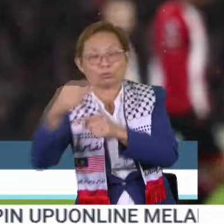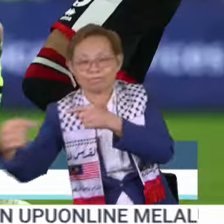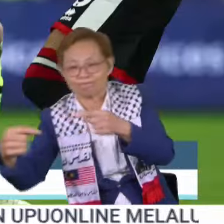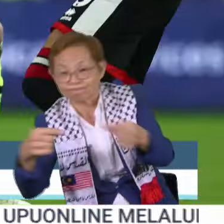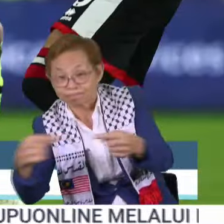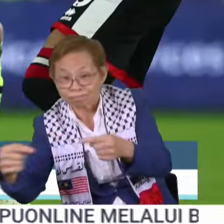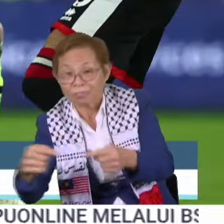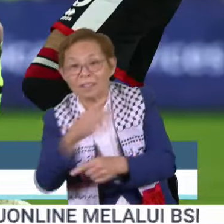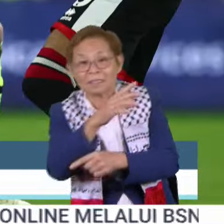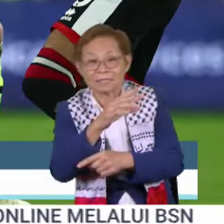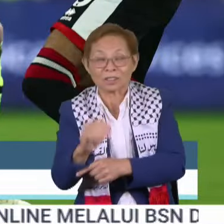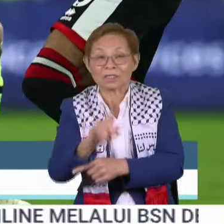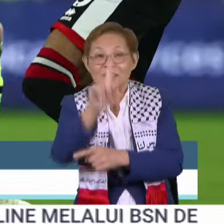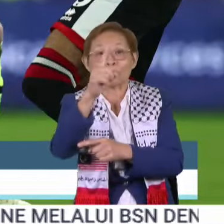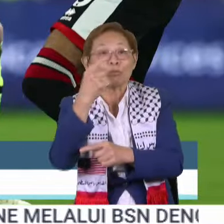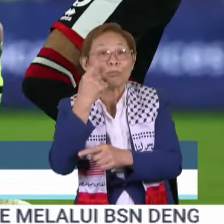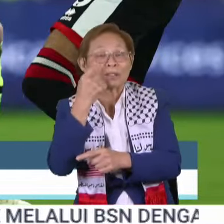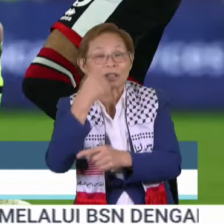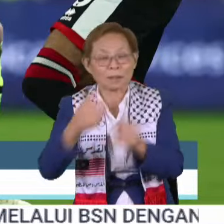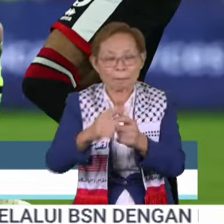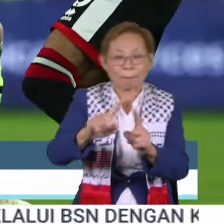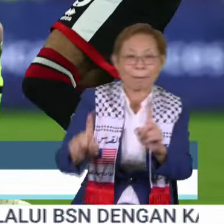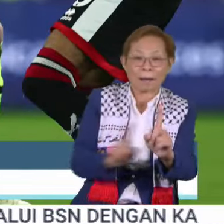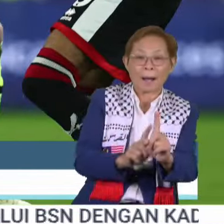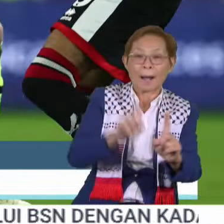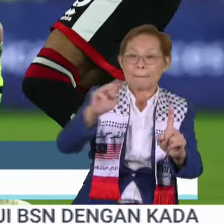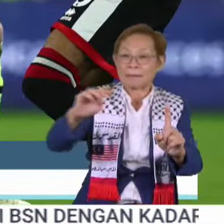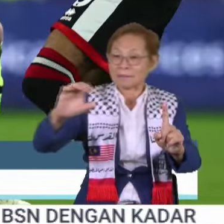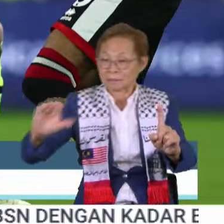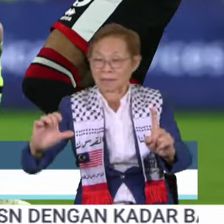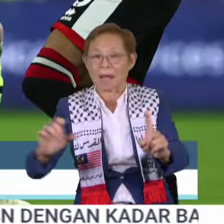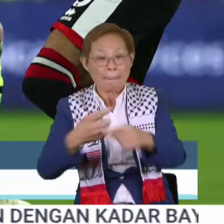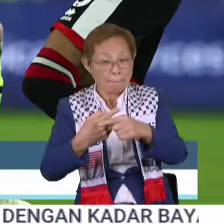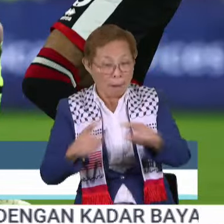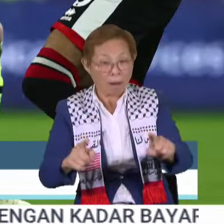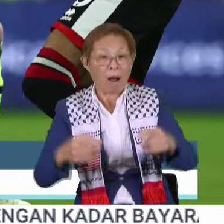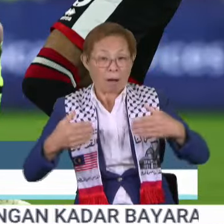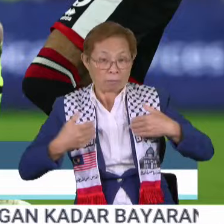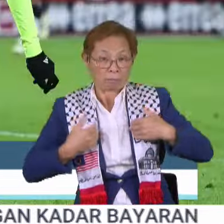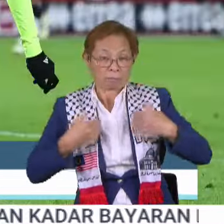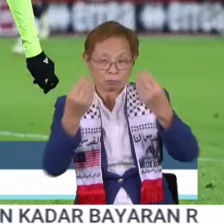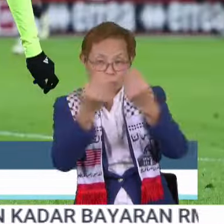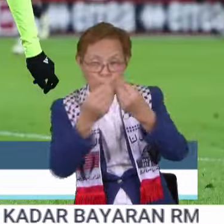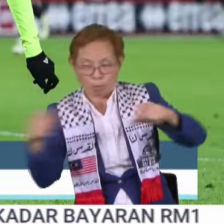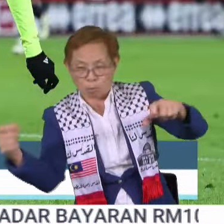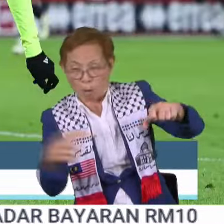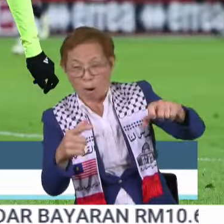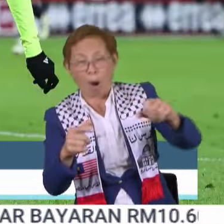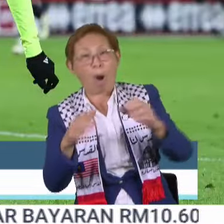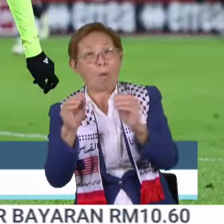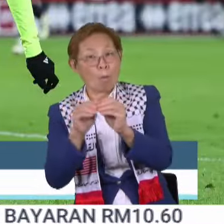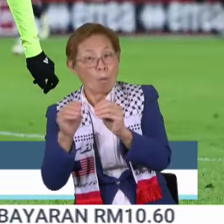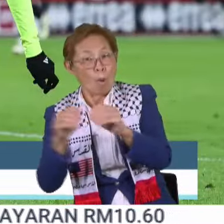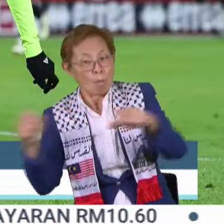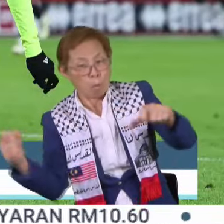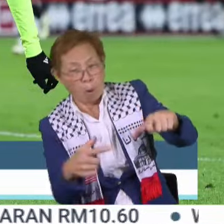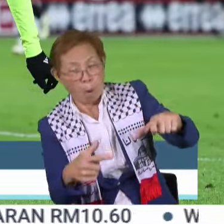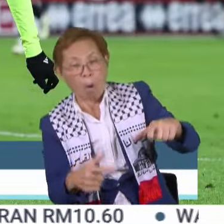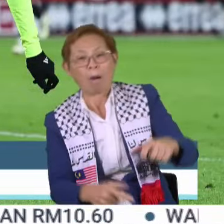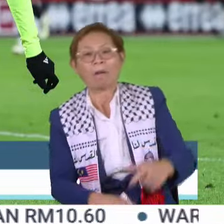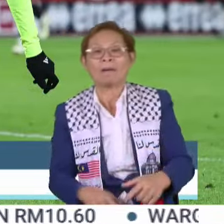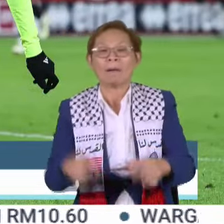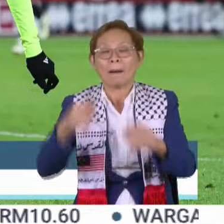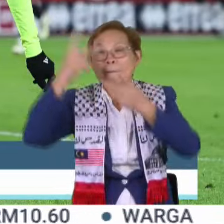perlawanan. Sementara 1 mata di belakang Manchester City tetapi mempunyai jumlah jaringan lebih besar. Turun